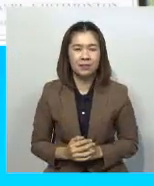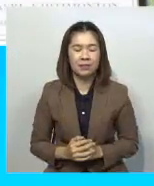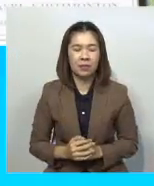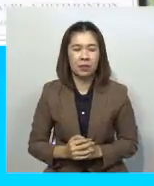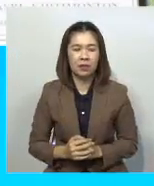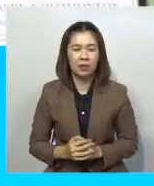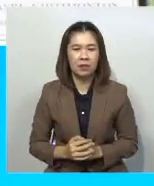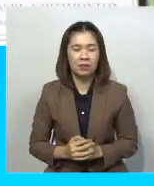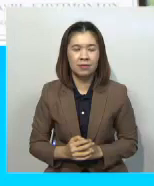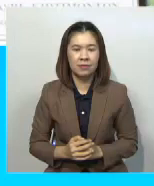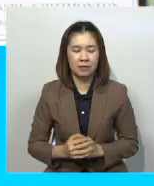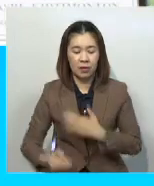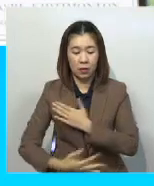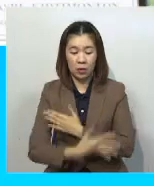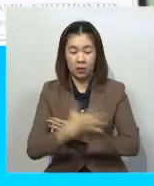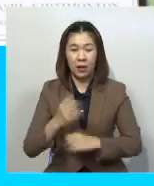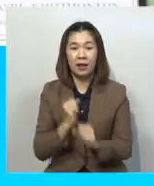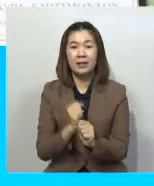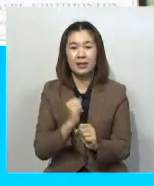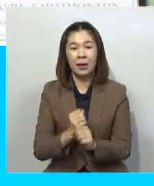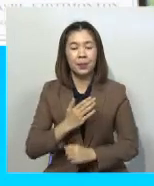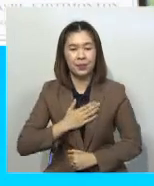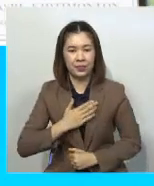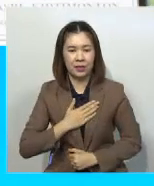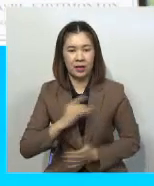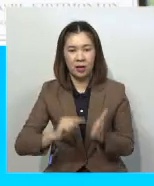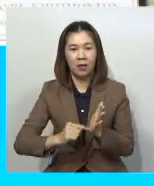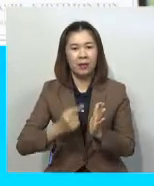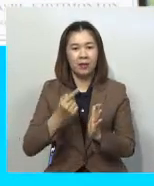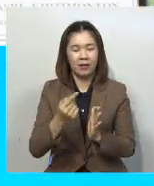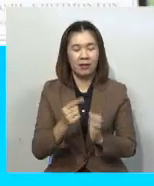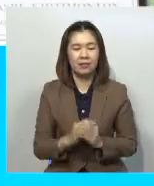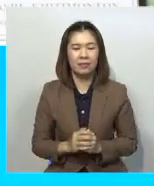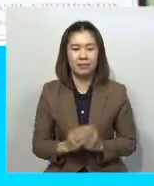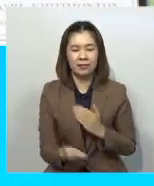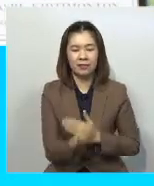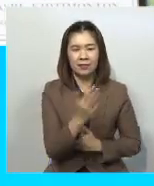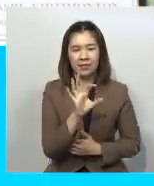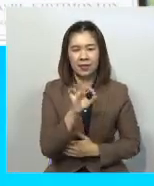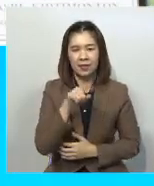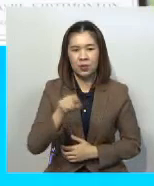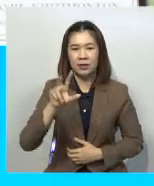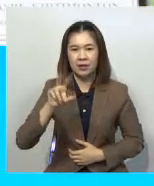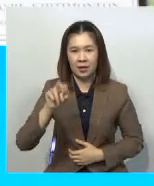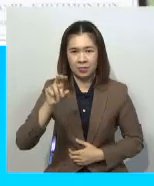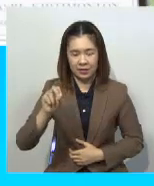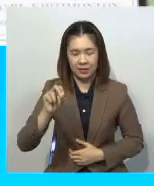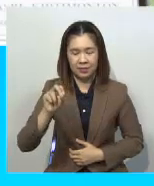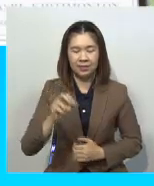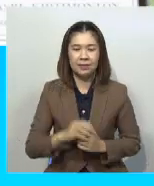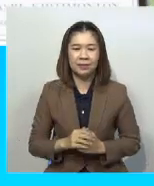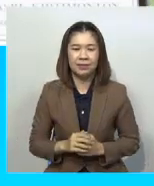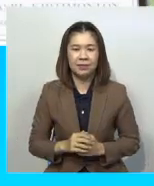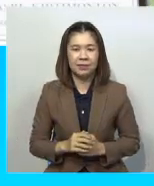าสที่เราทำเบื้องต้นนะครับตอนเที่ยวแรกเนี่ยคือช่วง 9:30 นเนี่ยก็โอกาส